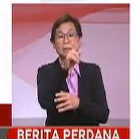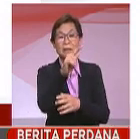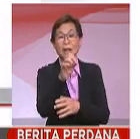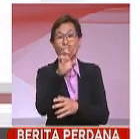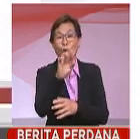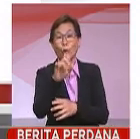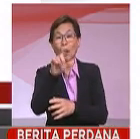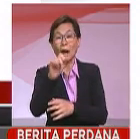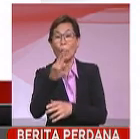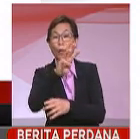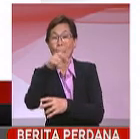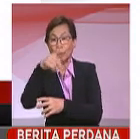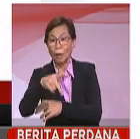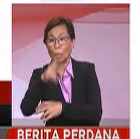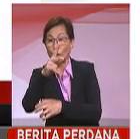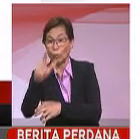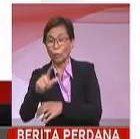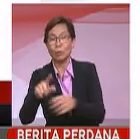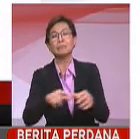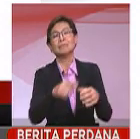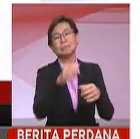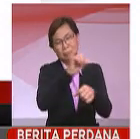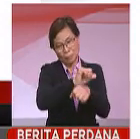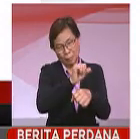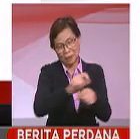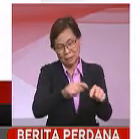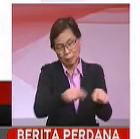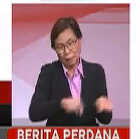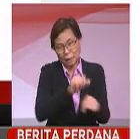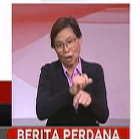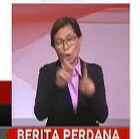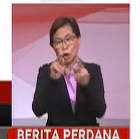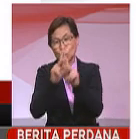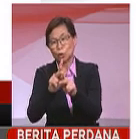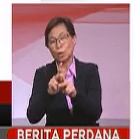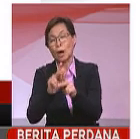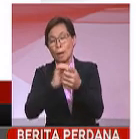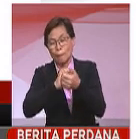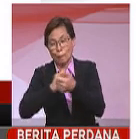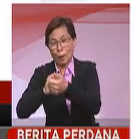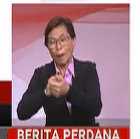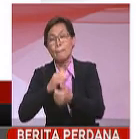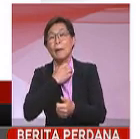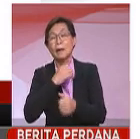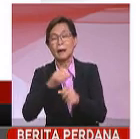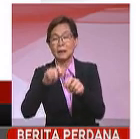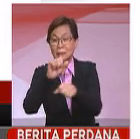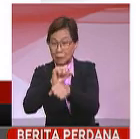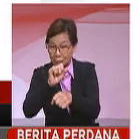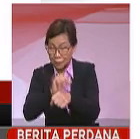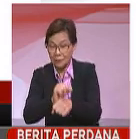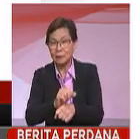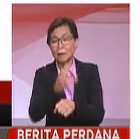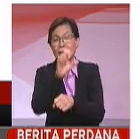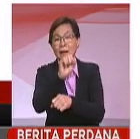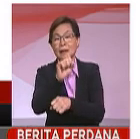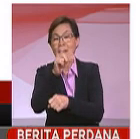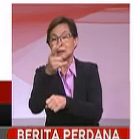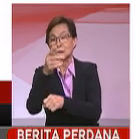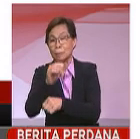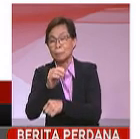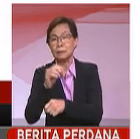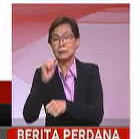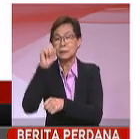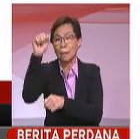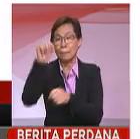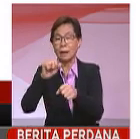Lumpur ialah kluster tempat kerja. Kluster Kota Muhibah di Perak tempat kerja. Kluster Slim Popon di